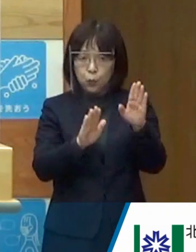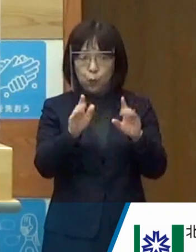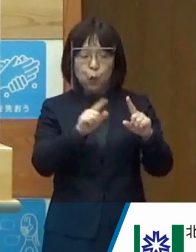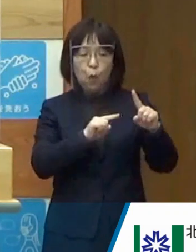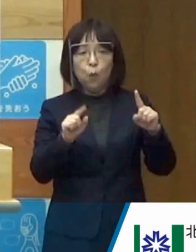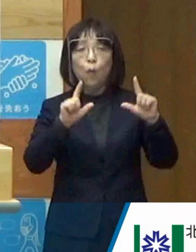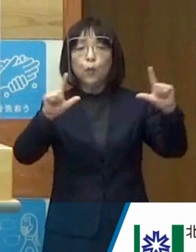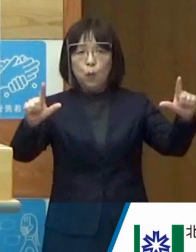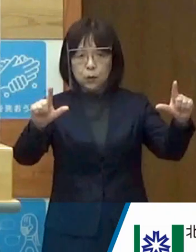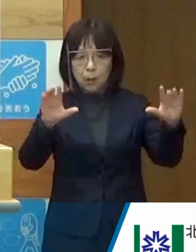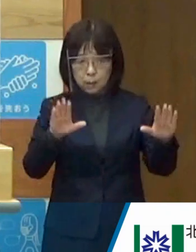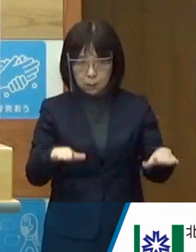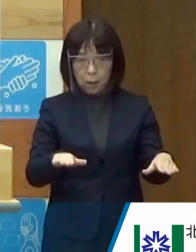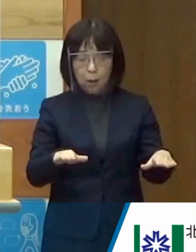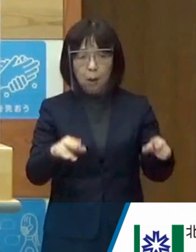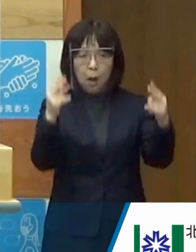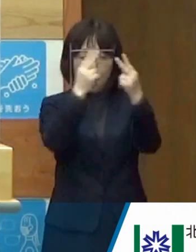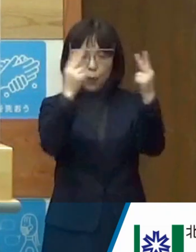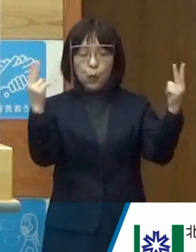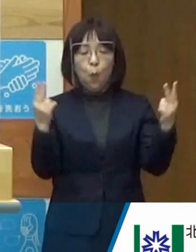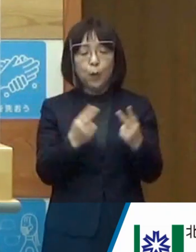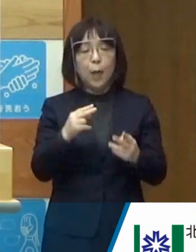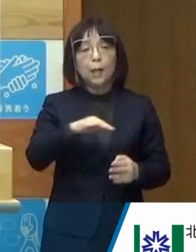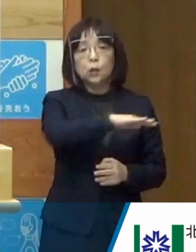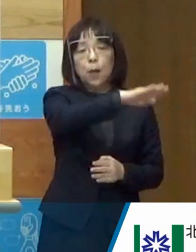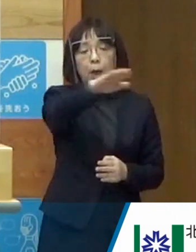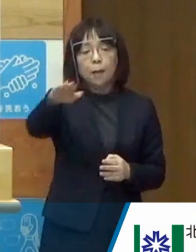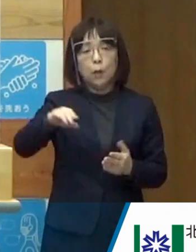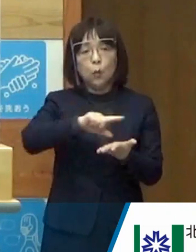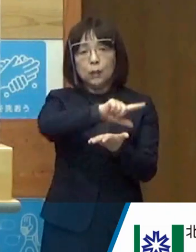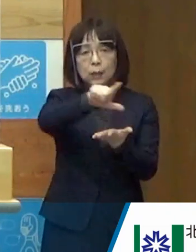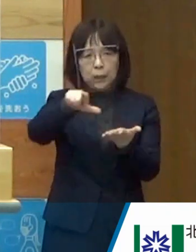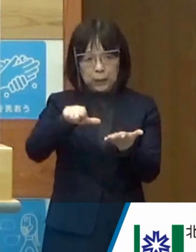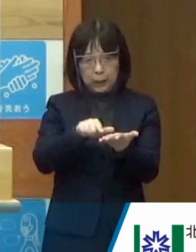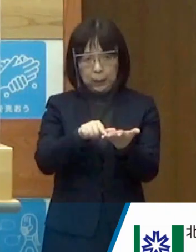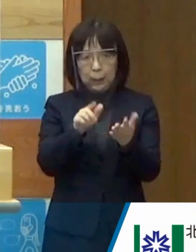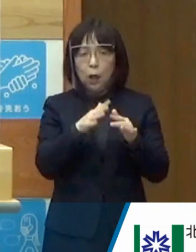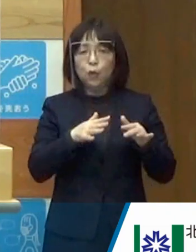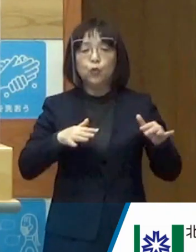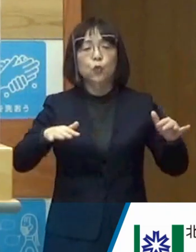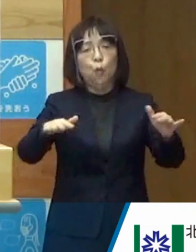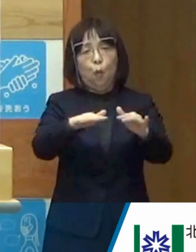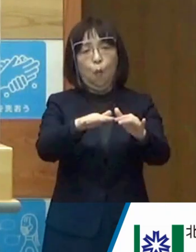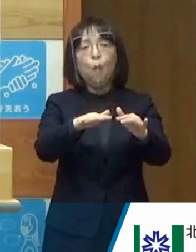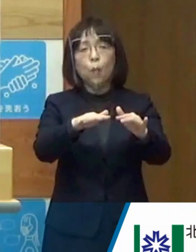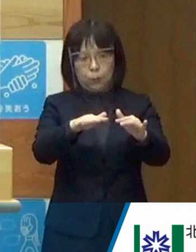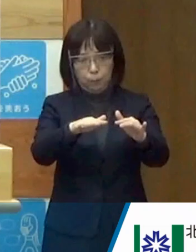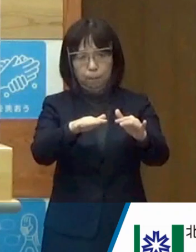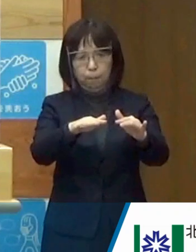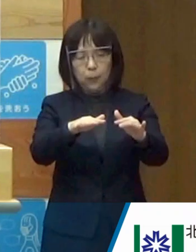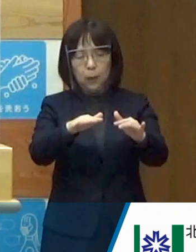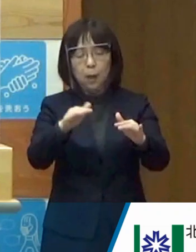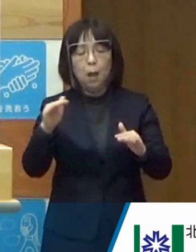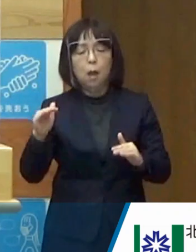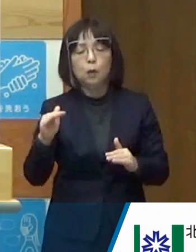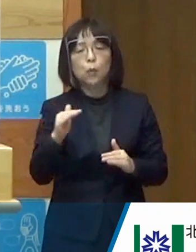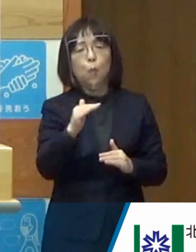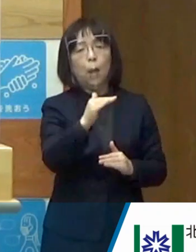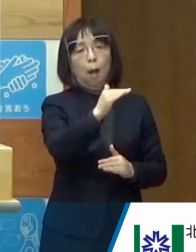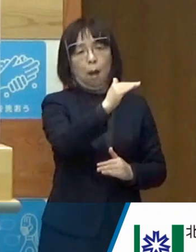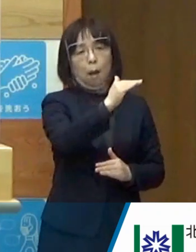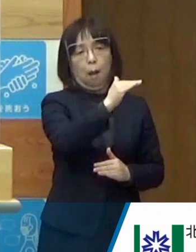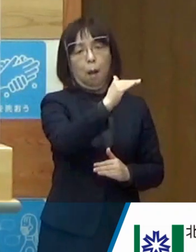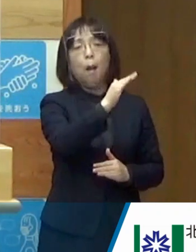たしましたが、道内すべての地域で流行入りをし、増加傾向が続いています